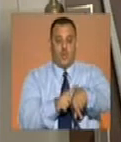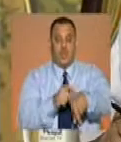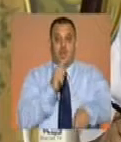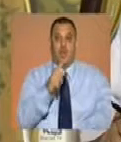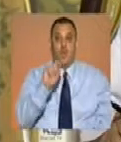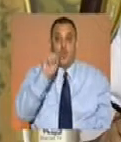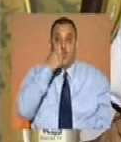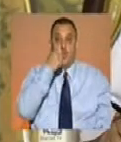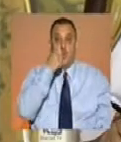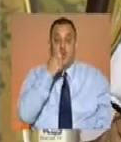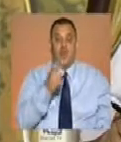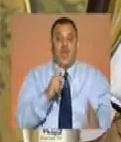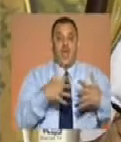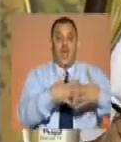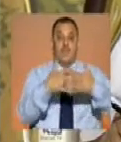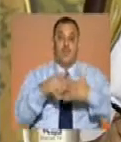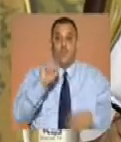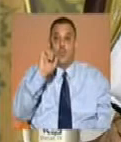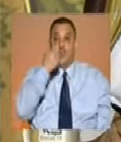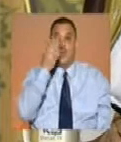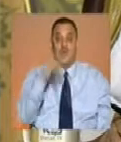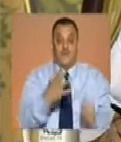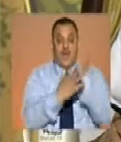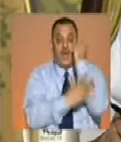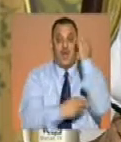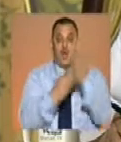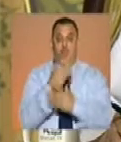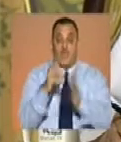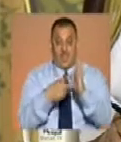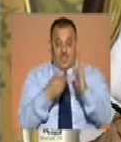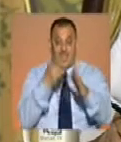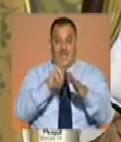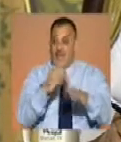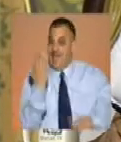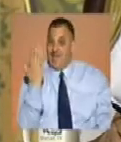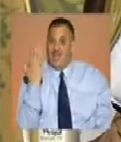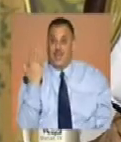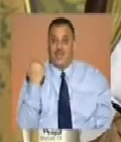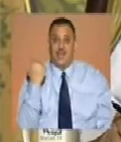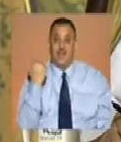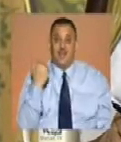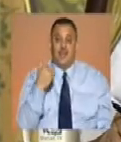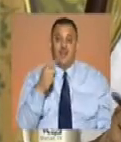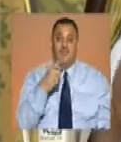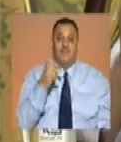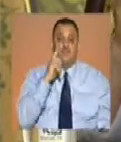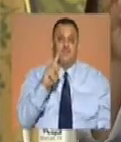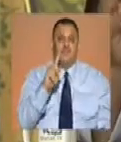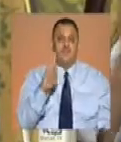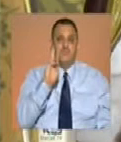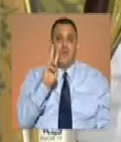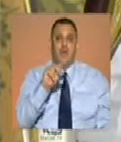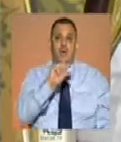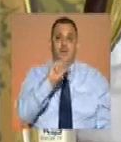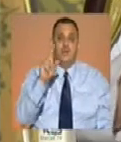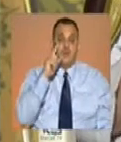للاخ احمد من امريكا سؤاله عن الوضوء، هو طبعا اعاد السؤال مره ثانيه يقول لانه ما احسن عرض السؤال، ويقول بانه